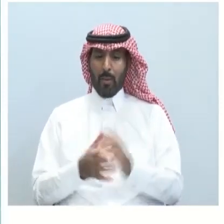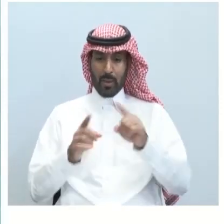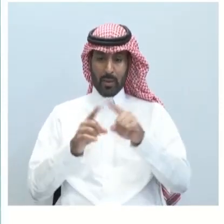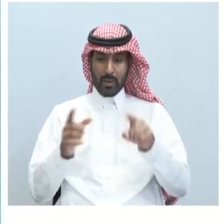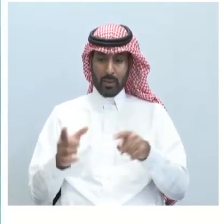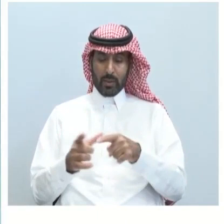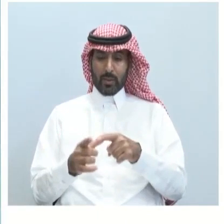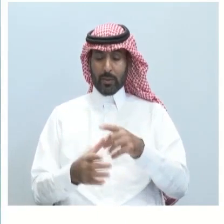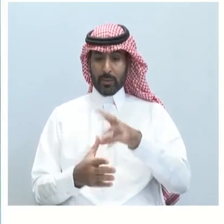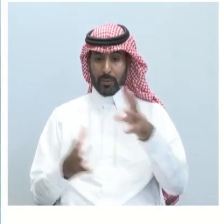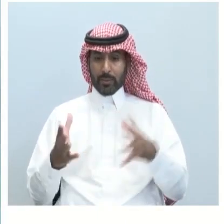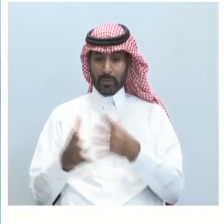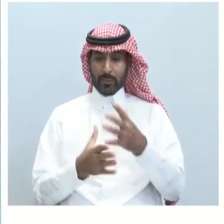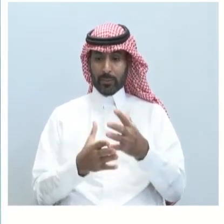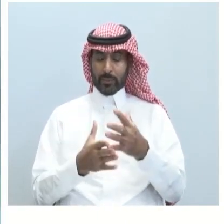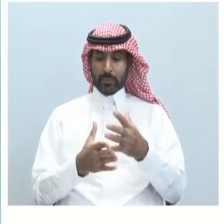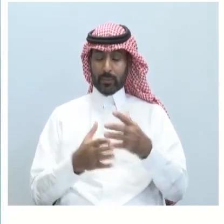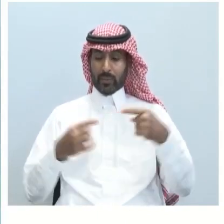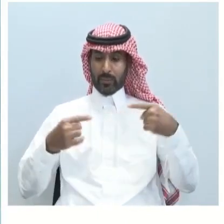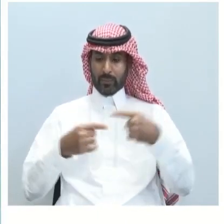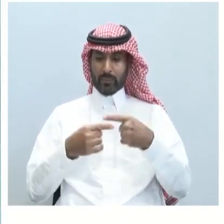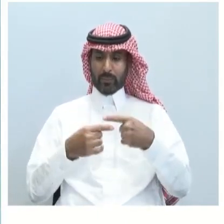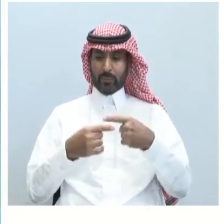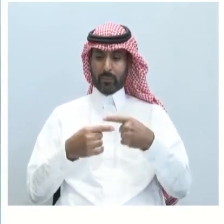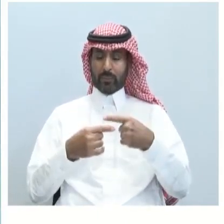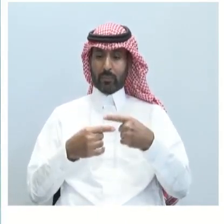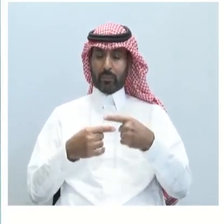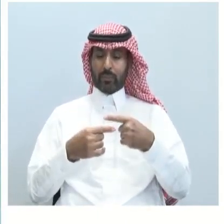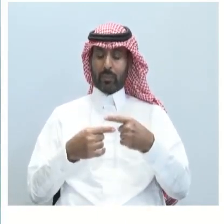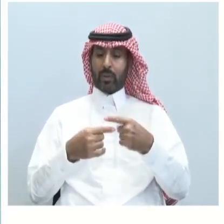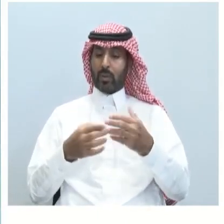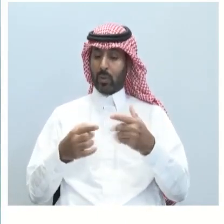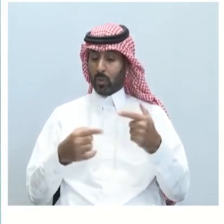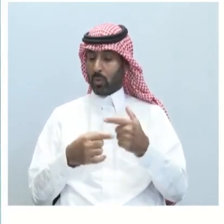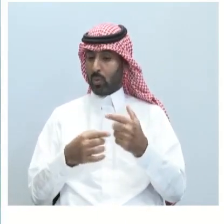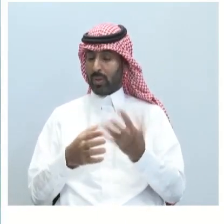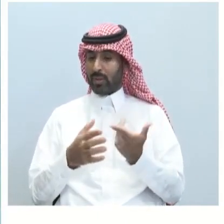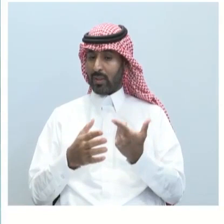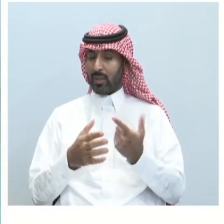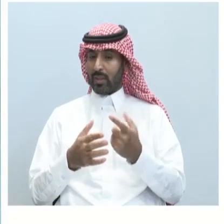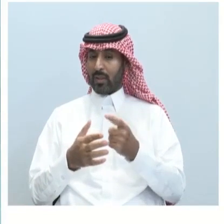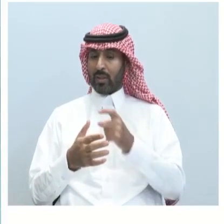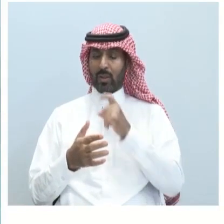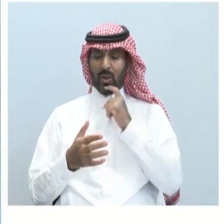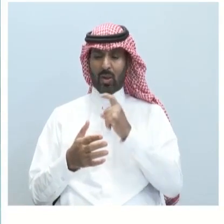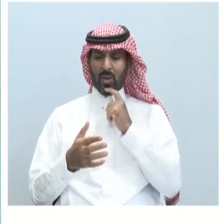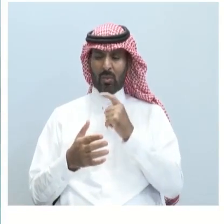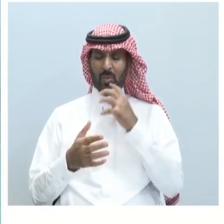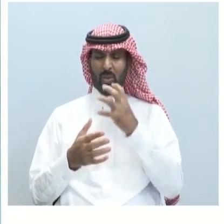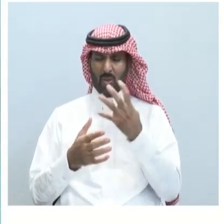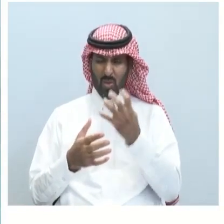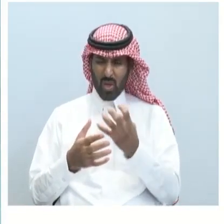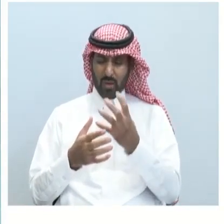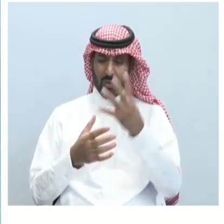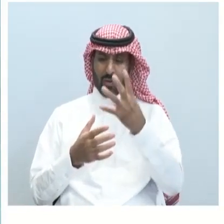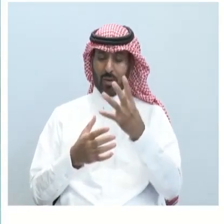الذي يجرى فيه التفاعل يتجه في الاتجاه الذي يقلل يقلل من ماذا من ذلك الضغط يعني